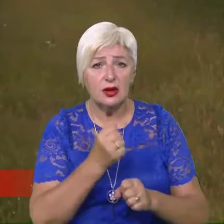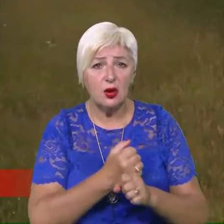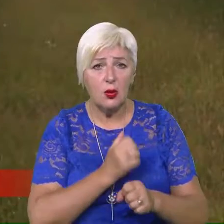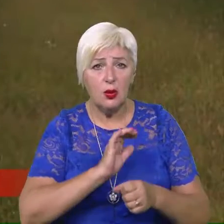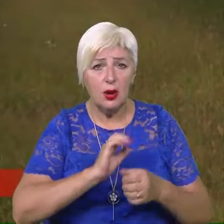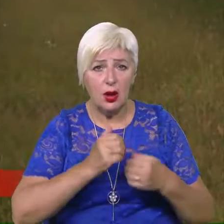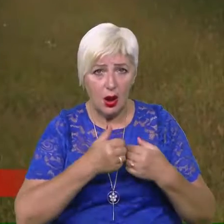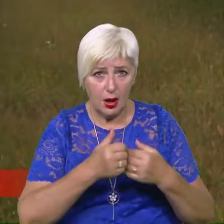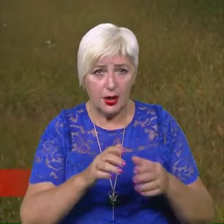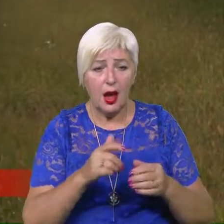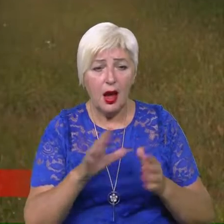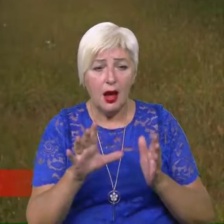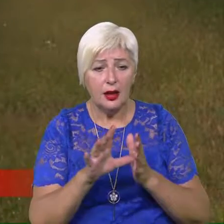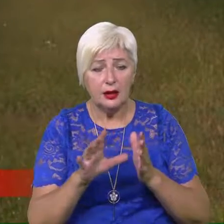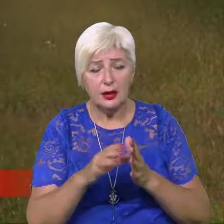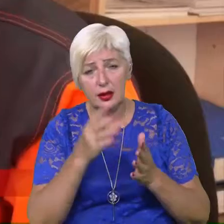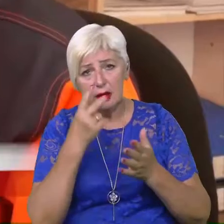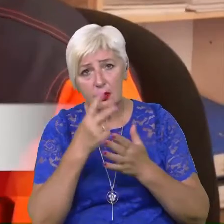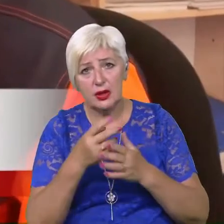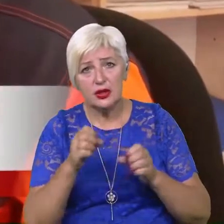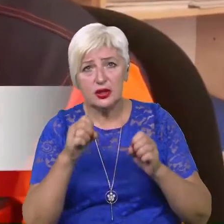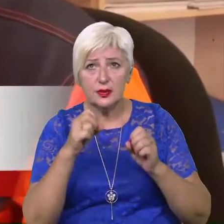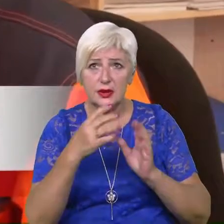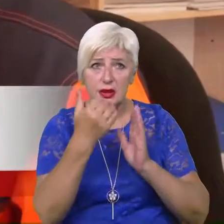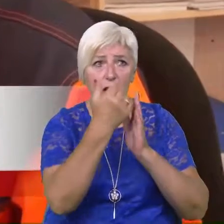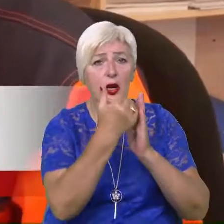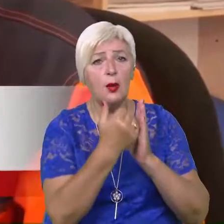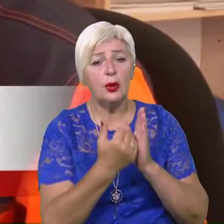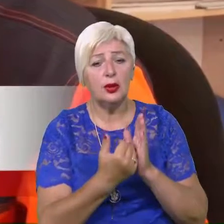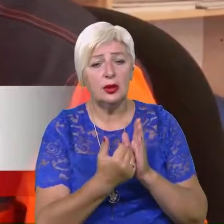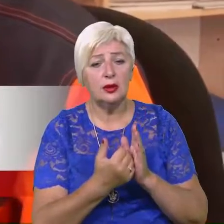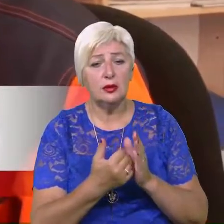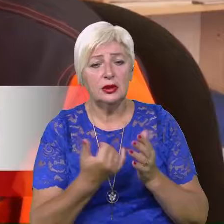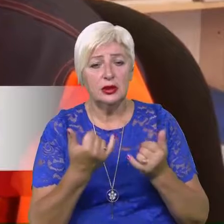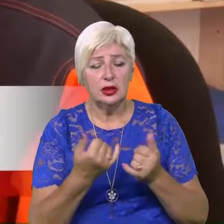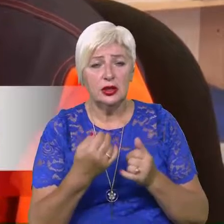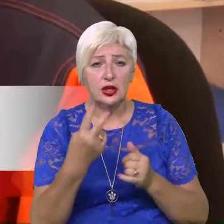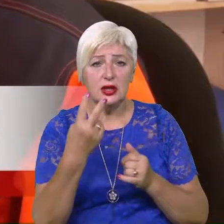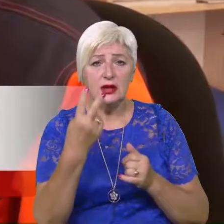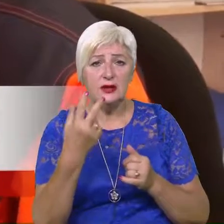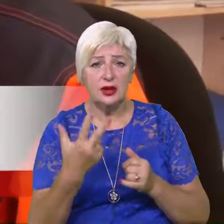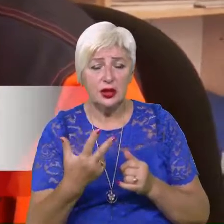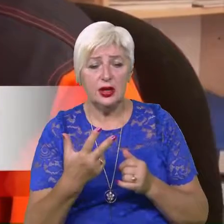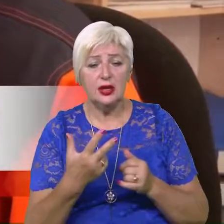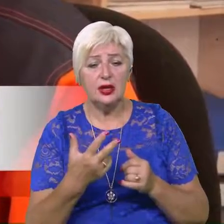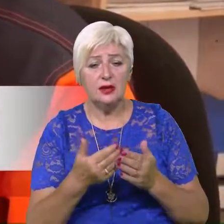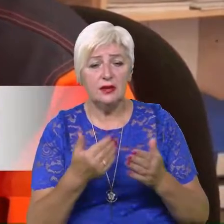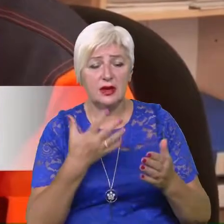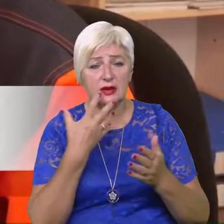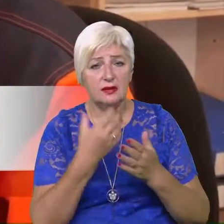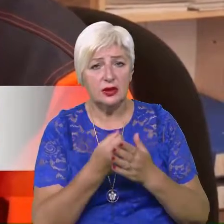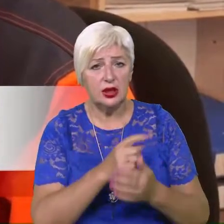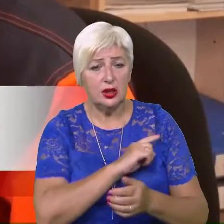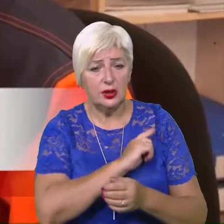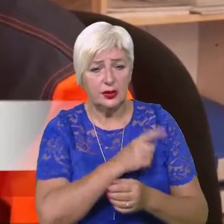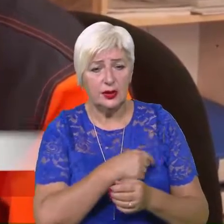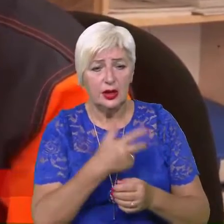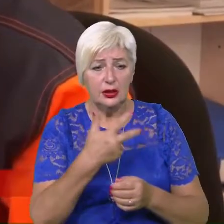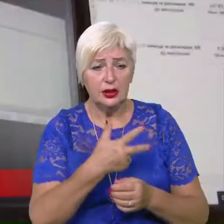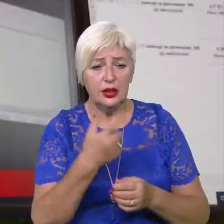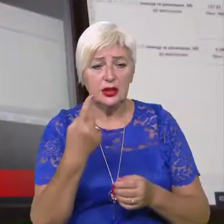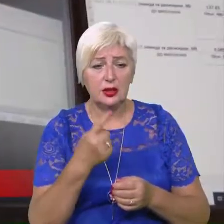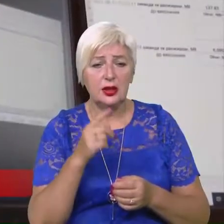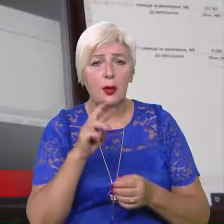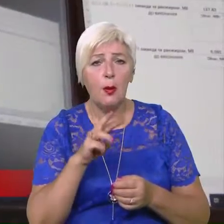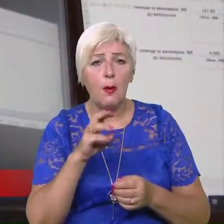Олександр бачить завдяки спеціальній програмі. Зараз станція виробляє 2/3 від своєї номінальної потужності. 31 мегаватт на даний